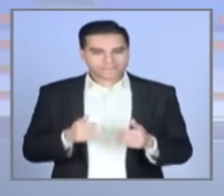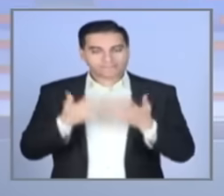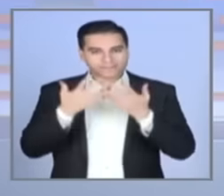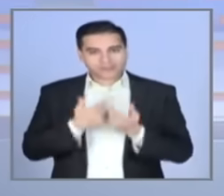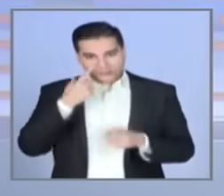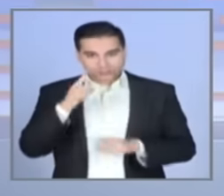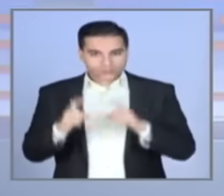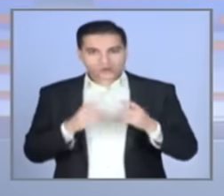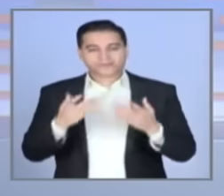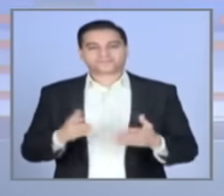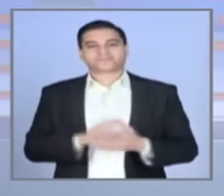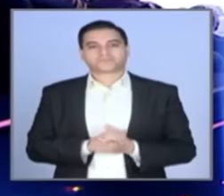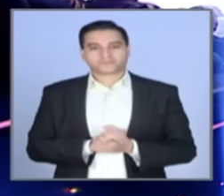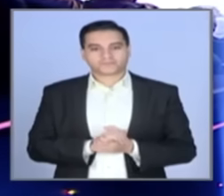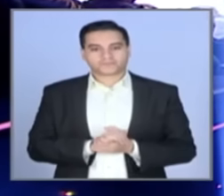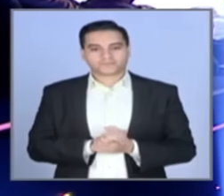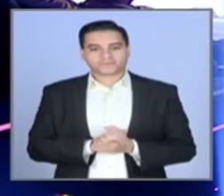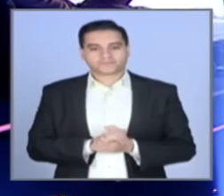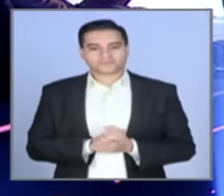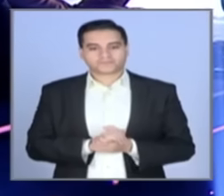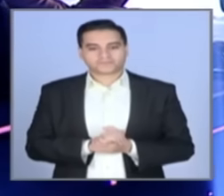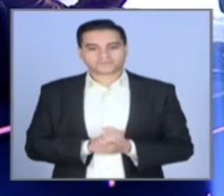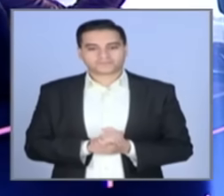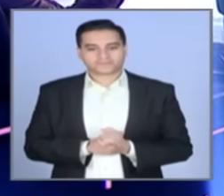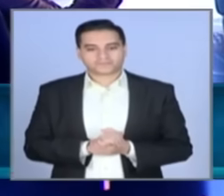قدرات ذهنية والسؤال هو: